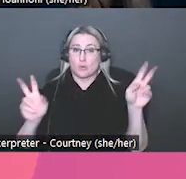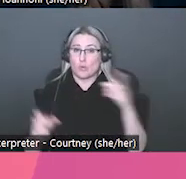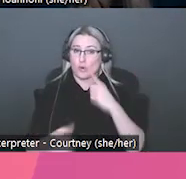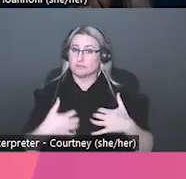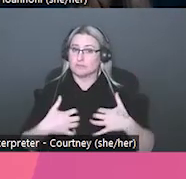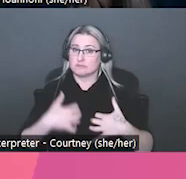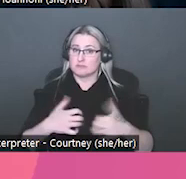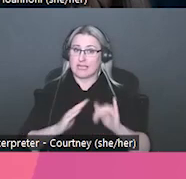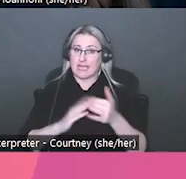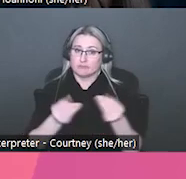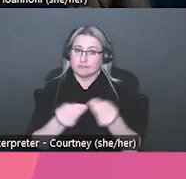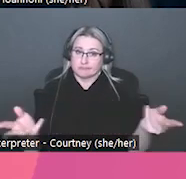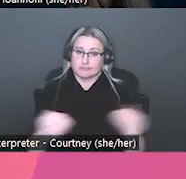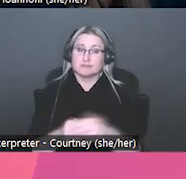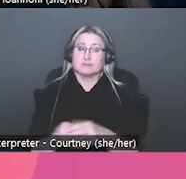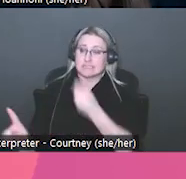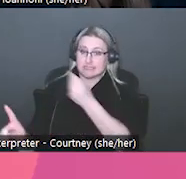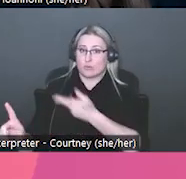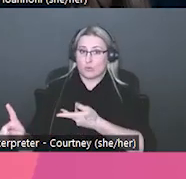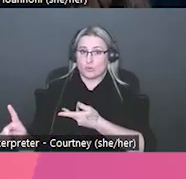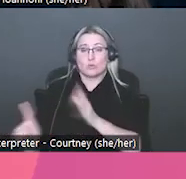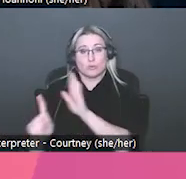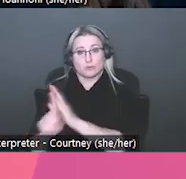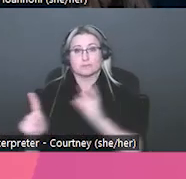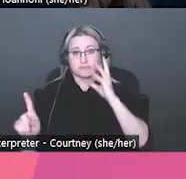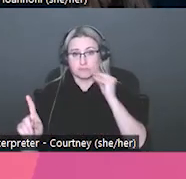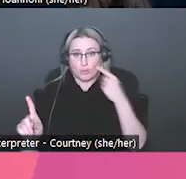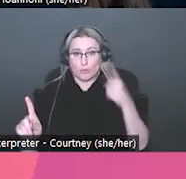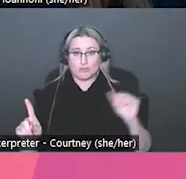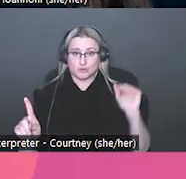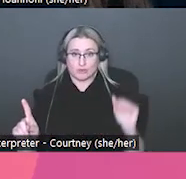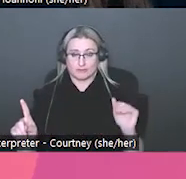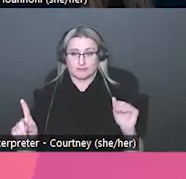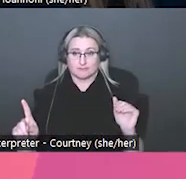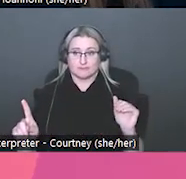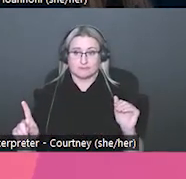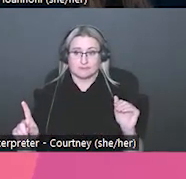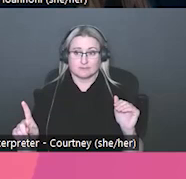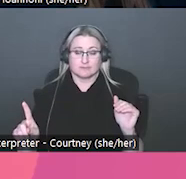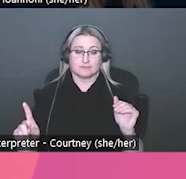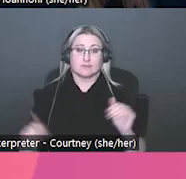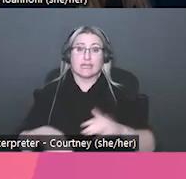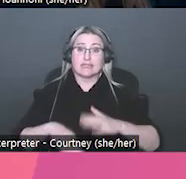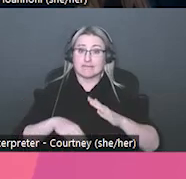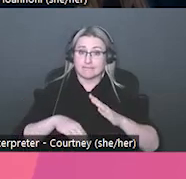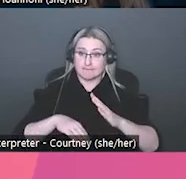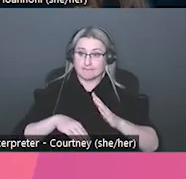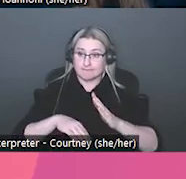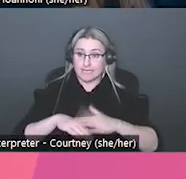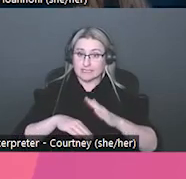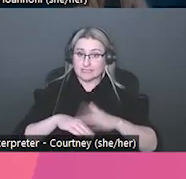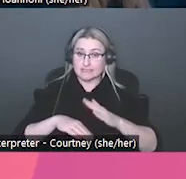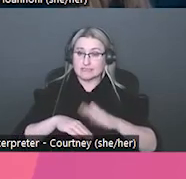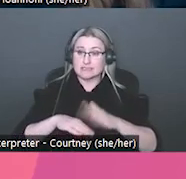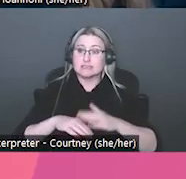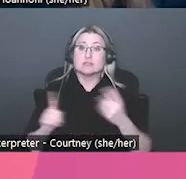a une citation que je trouve très difficile à partager. Elle m'a dit que son expérience comme enfant et que les conseils reçus par